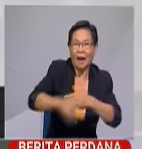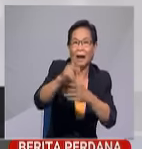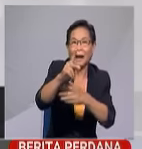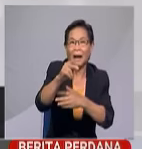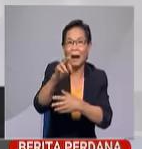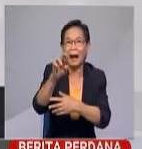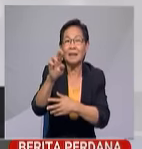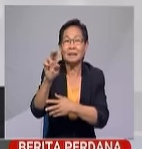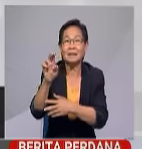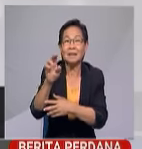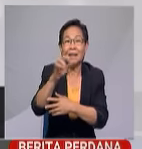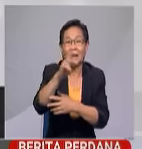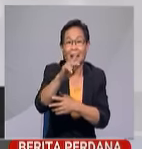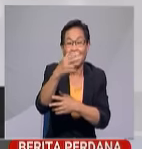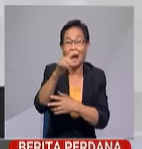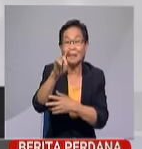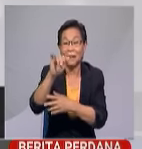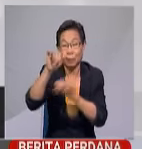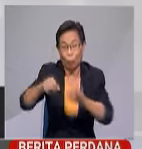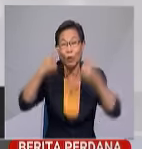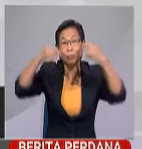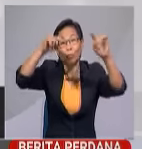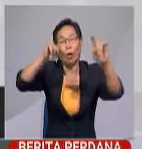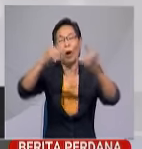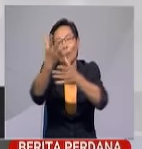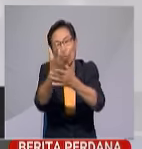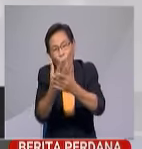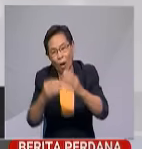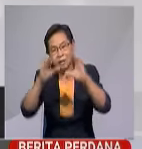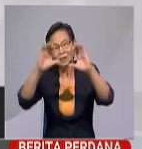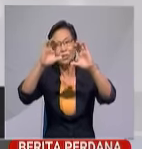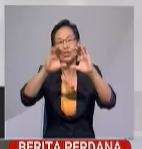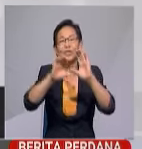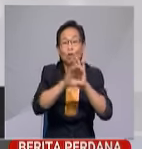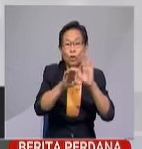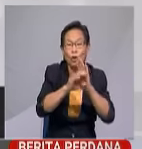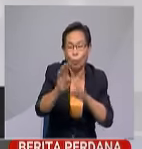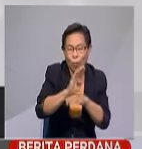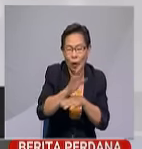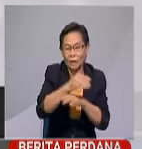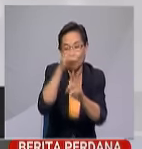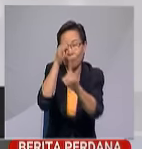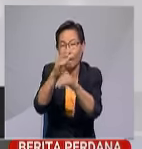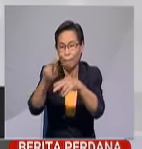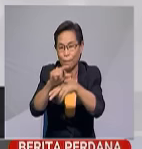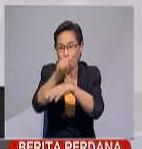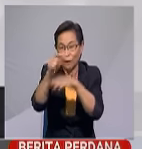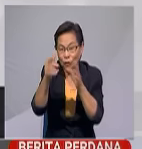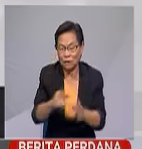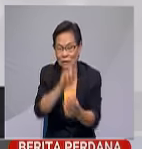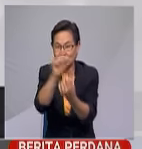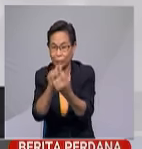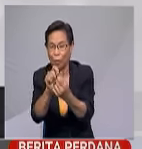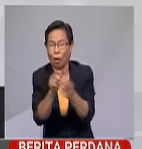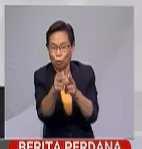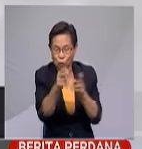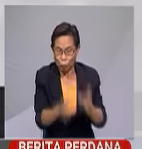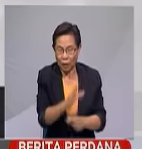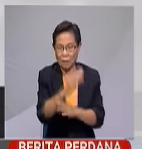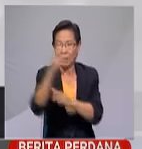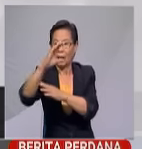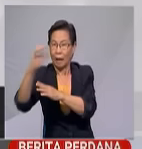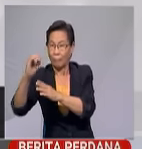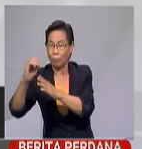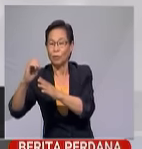yakin sasaran mampu dicapai melalui penerapan model perniagaan dan sasaran pengguna tepat oleh usahawan dan syarikat